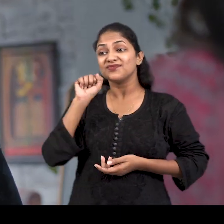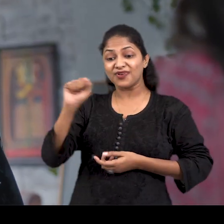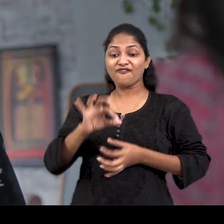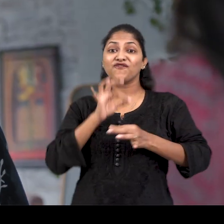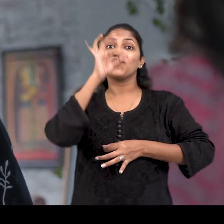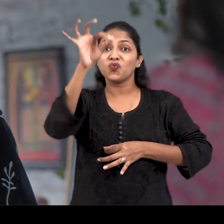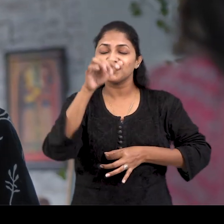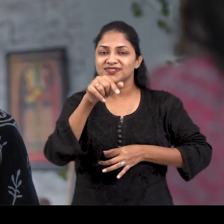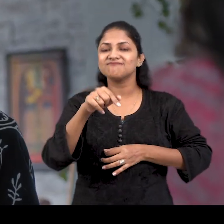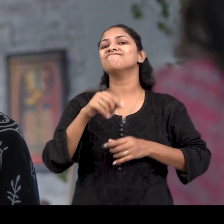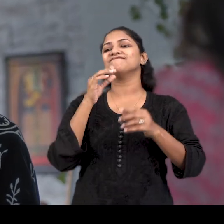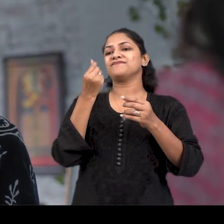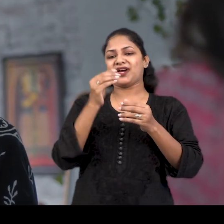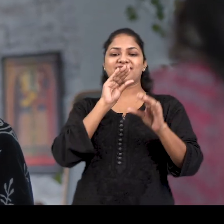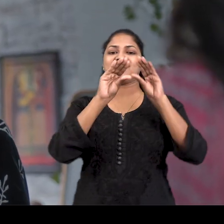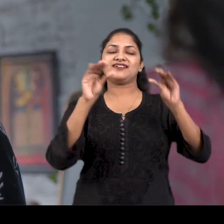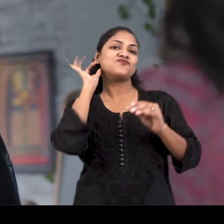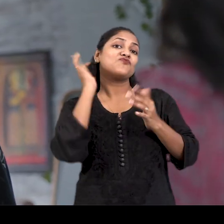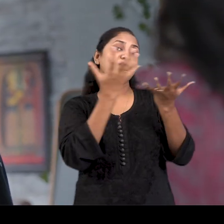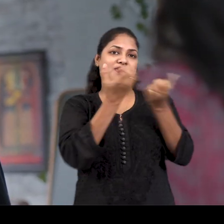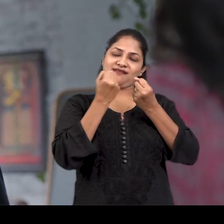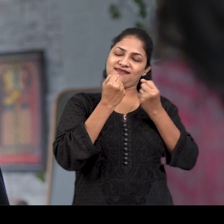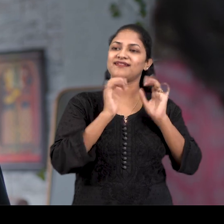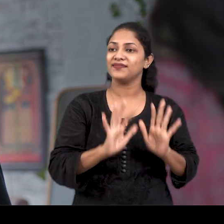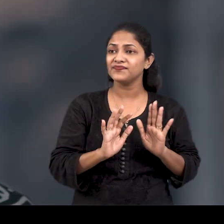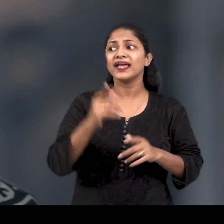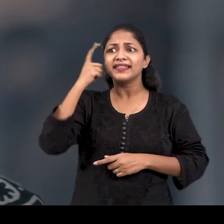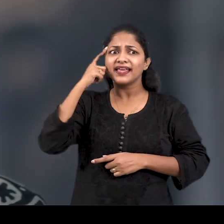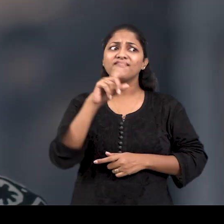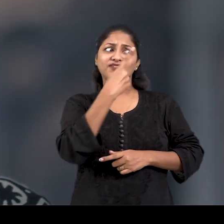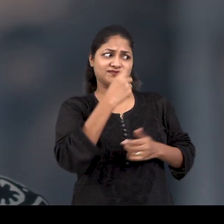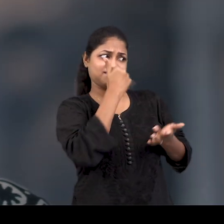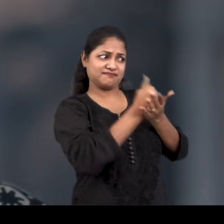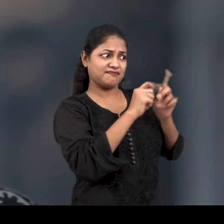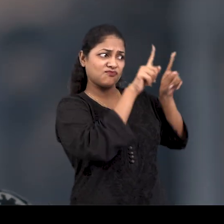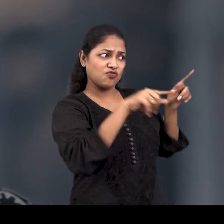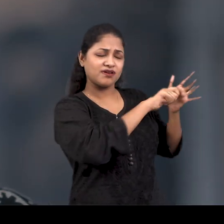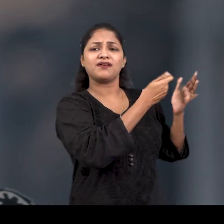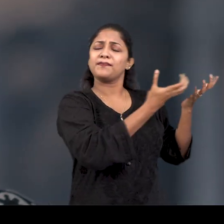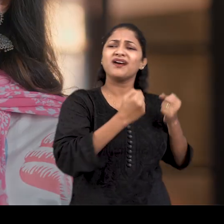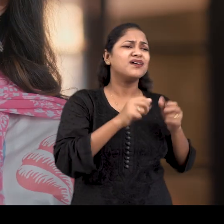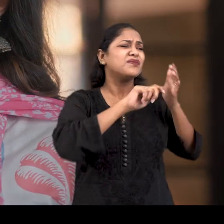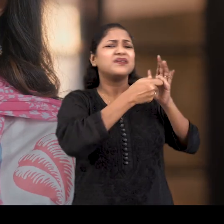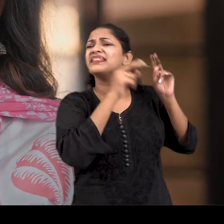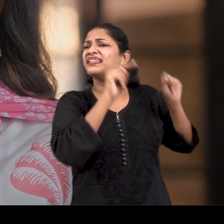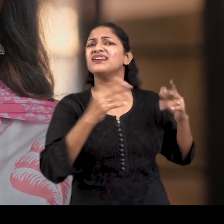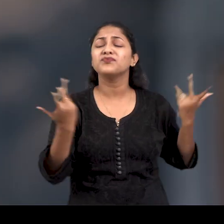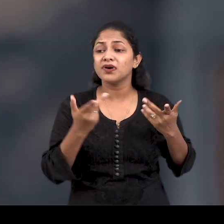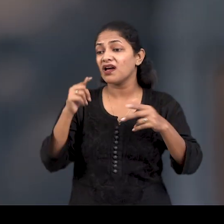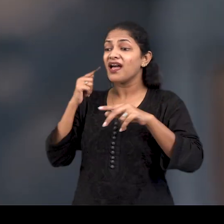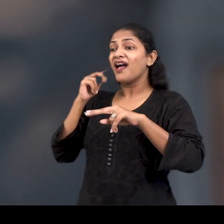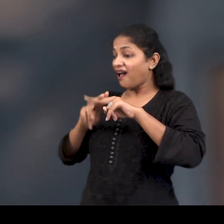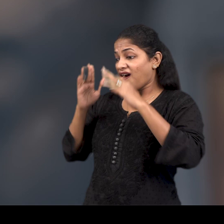നിന്റെ ഭാവി സുരക്ഷിതമാക്കാൻ വേണ്ടി ഞങ്ങള് കുറച്ച് സ്വർണം വാങ്ങാൻ തീരുമാനിച്ചിരിക്കുക. അതിനാദ്യം ബാങ്കിൽ ഒരു ലോക്കർ എടുക്കാന്ന് കരുതി. പക്ഷെ ലോക്കറിന്റെ ആവശ്യം